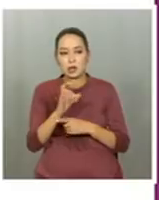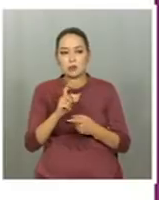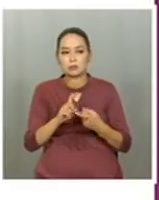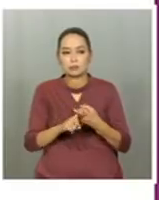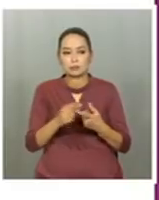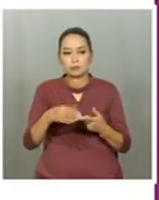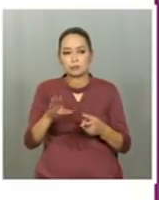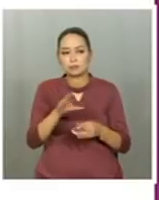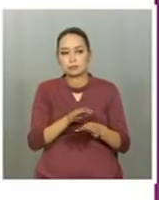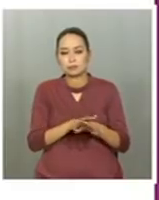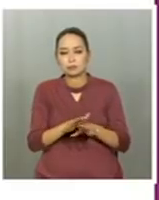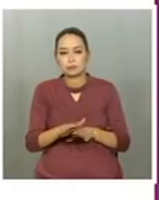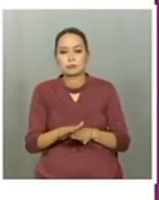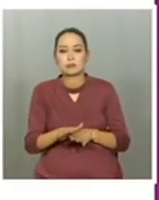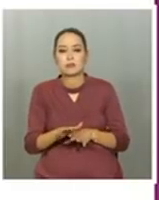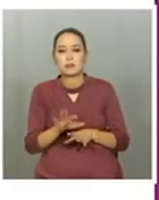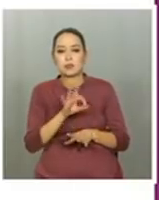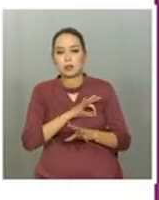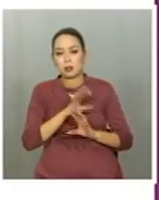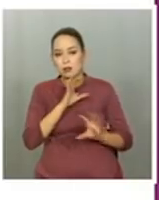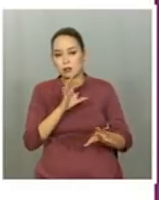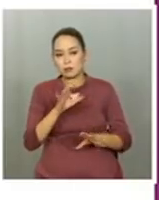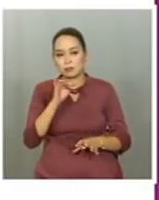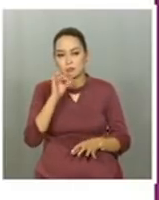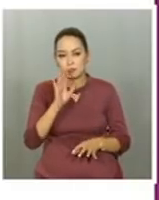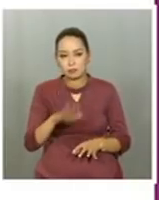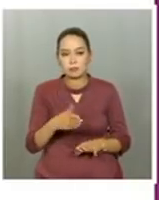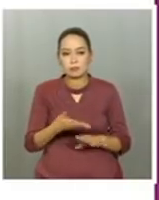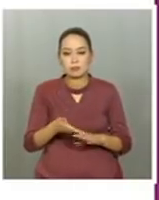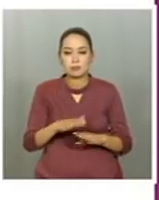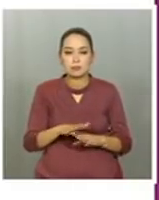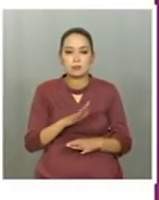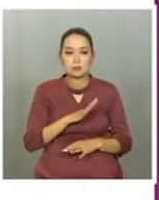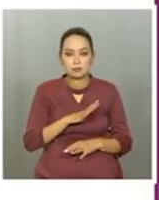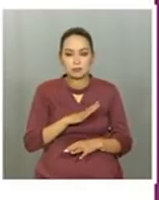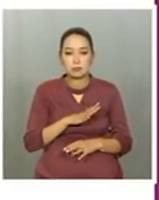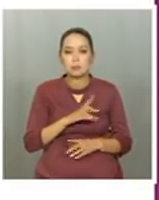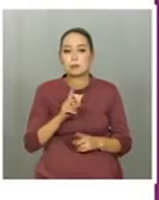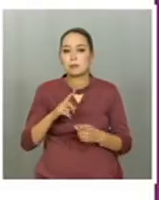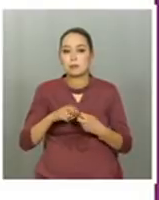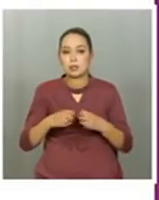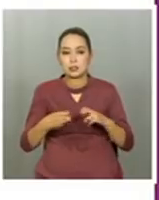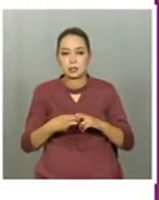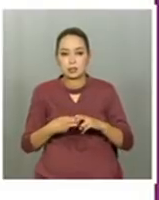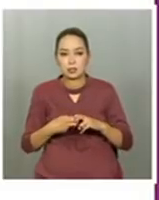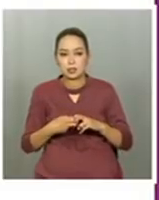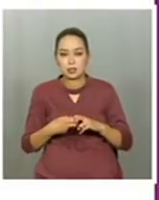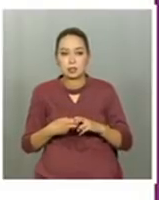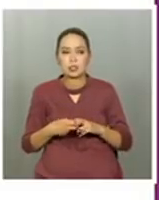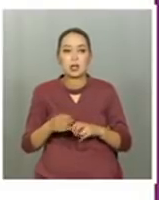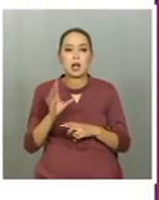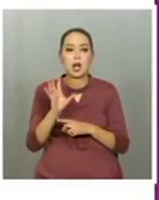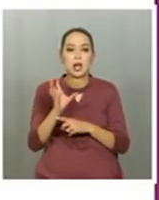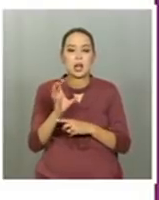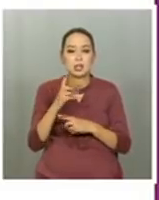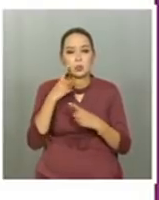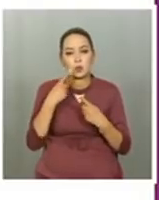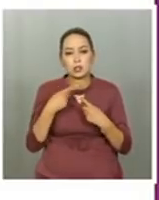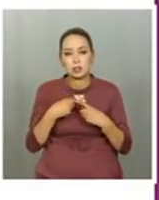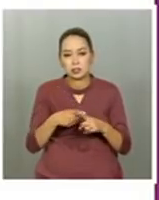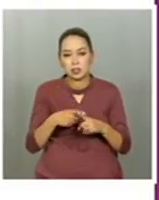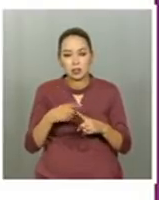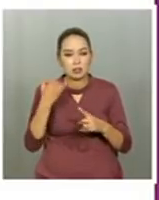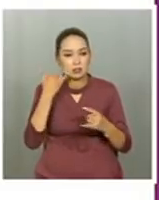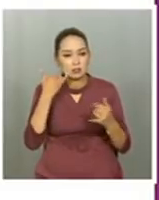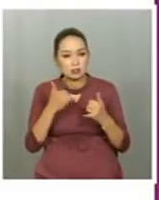барысында біршама нашарлықтарын байқатқан болатын. Мәселен, радио байланыс техникаларын кеңес